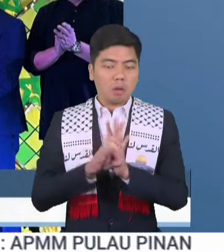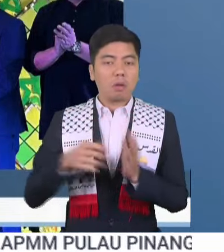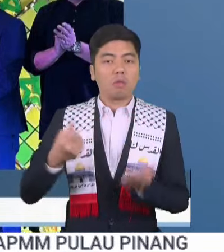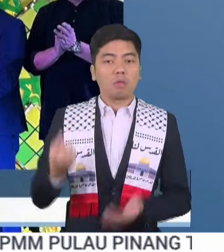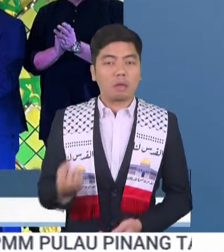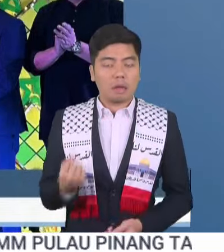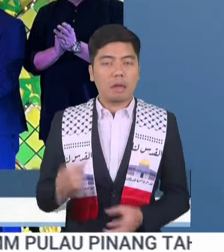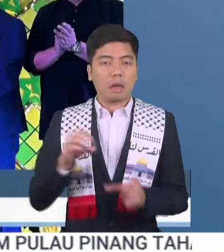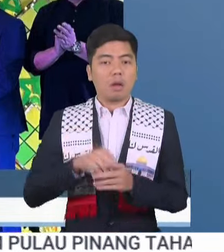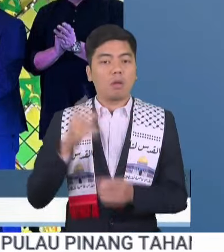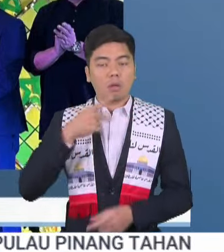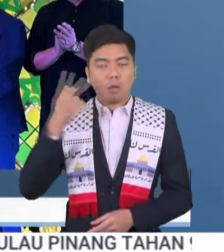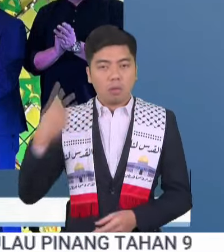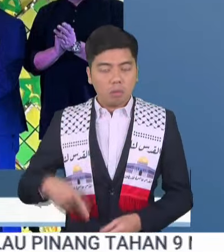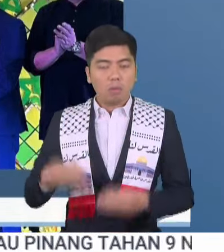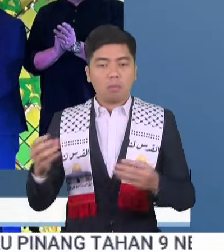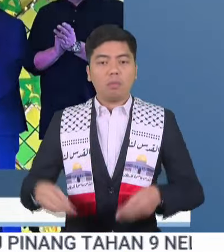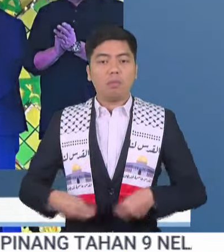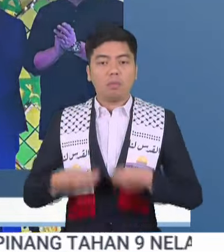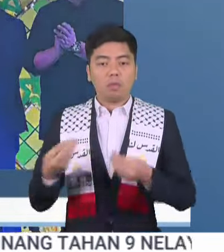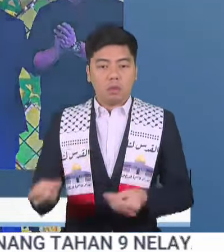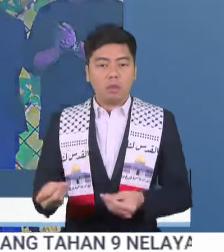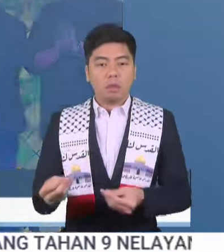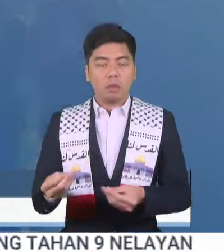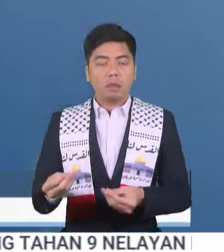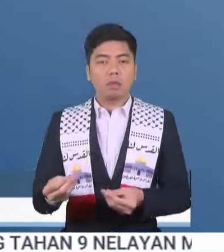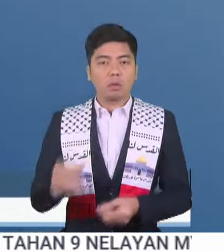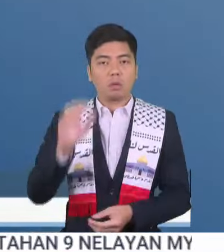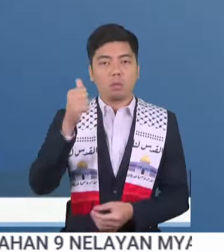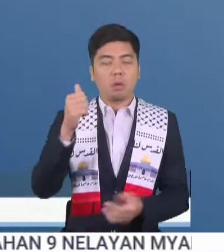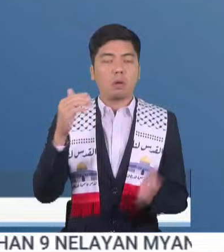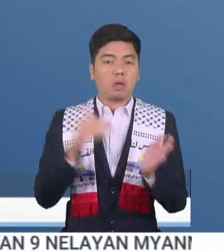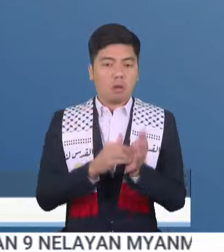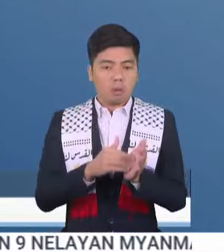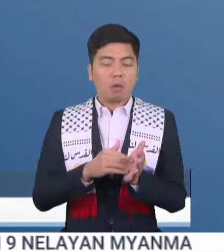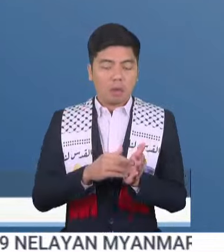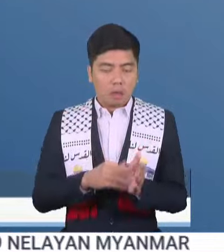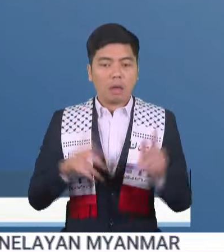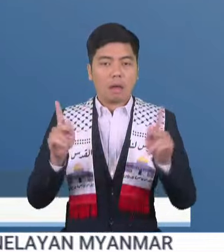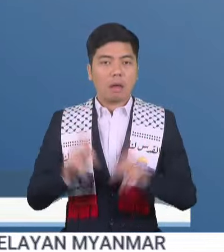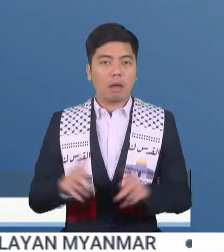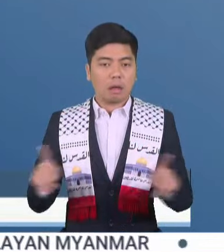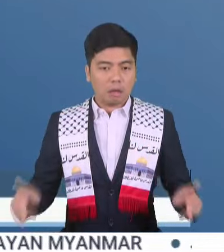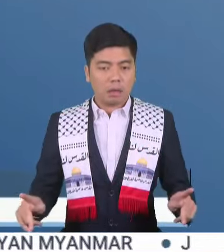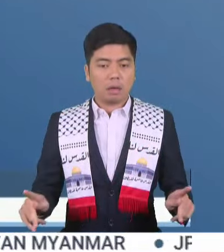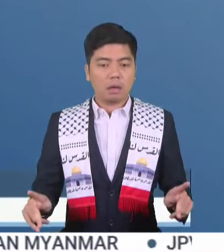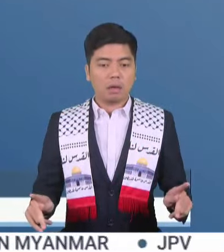belah di Kuching yang menyalurkan sumbangan berjumlah RM10,000 kepada rumah kanak-kanak